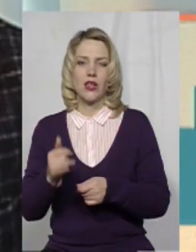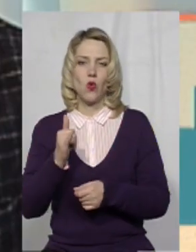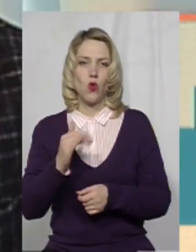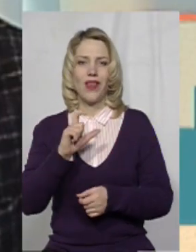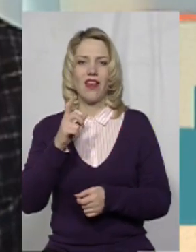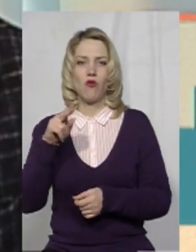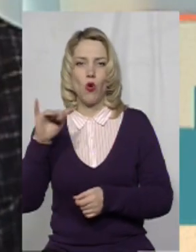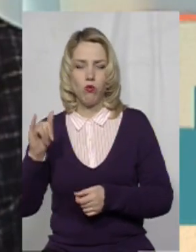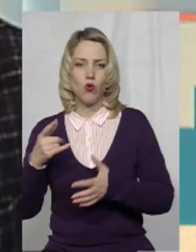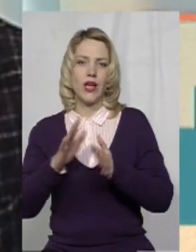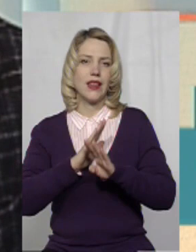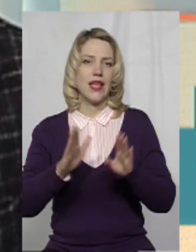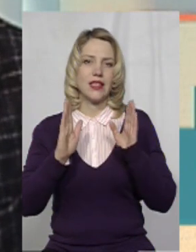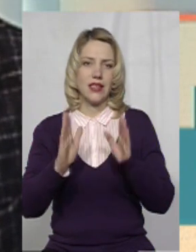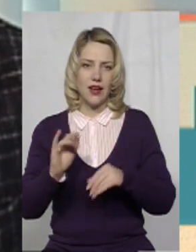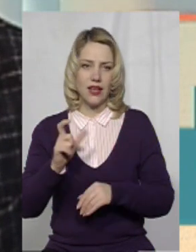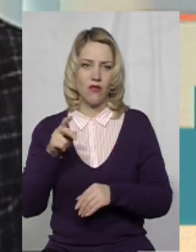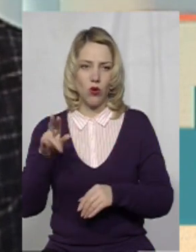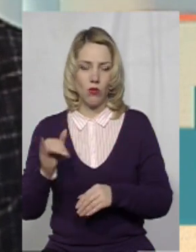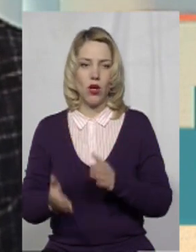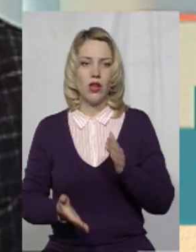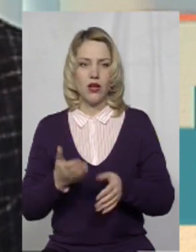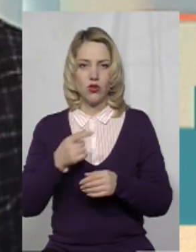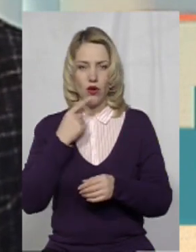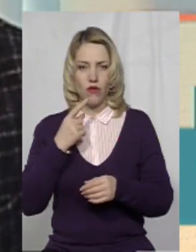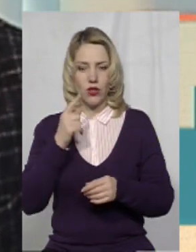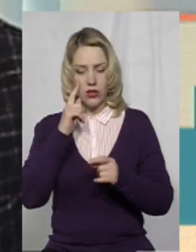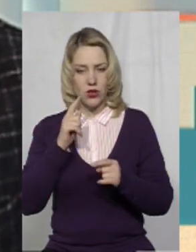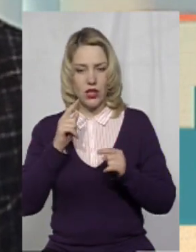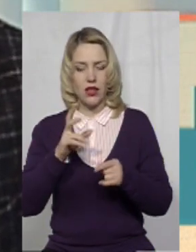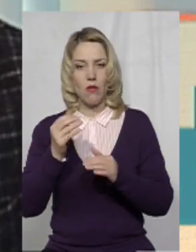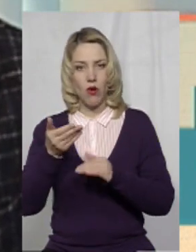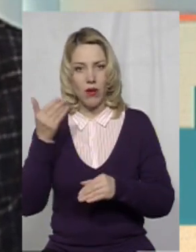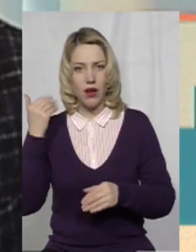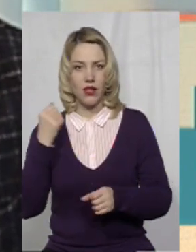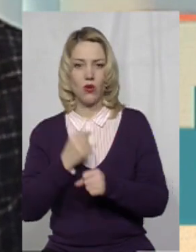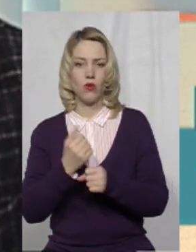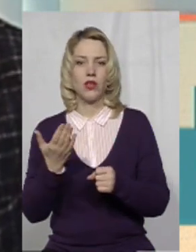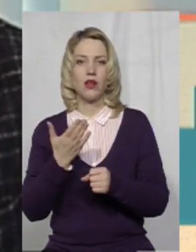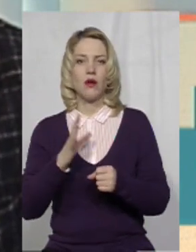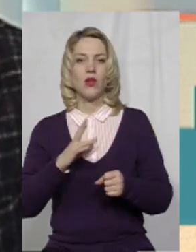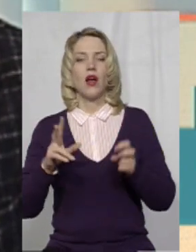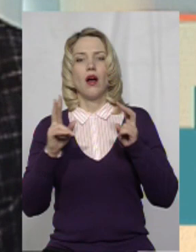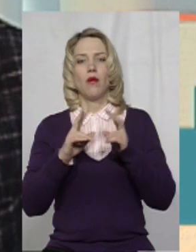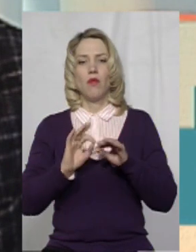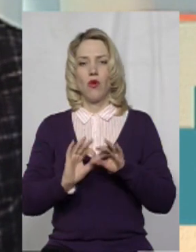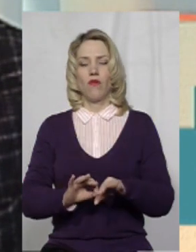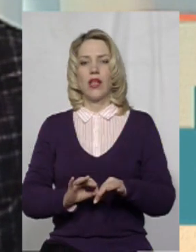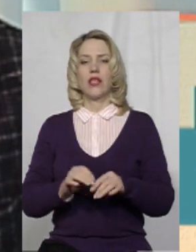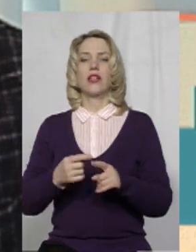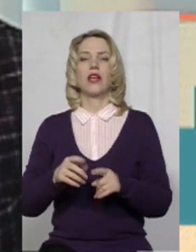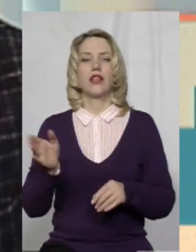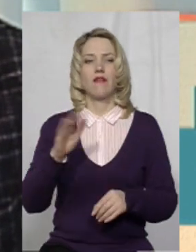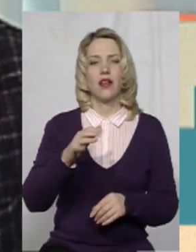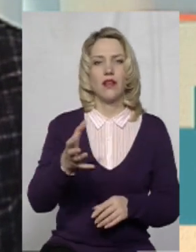Крім того, якщо ми можемо зосередитися на попередній роботі, яка була проведена, і проаналізувати світовий досвід, давайте візьмемо